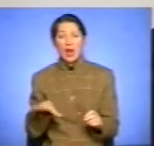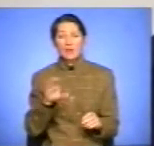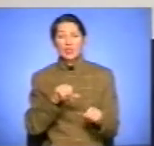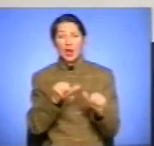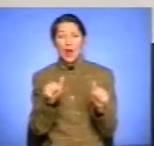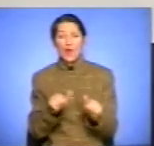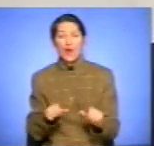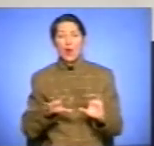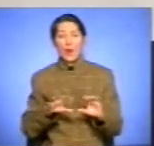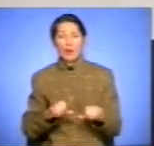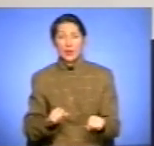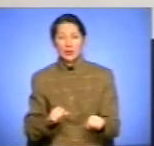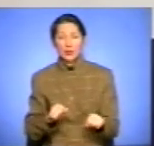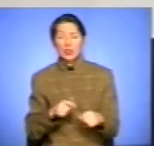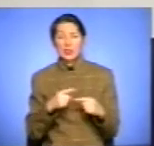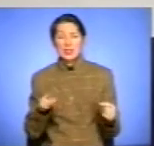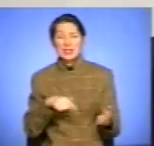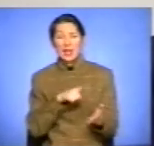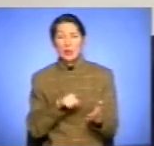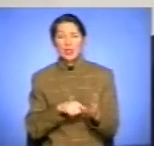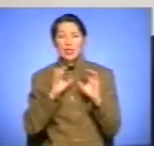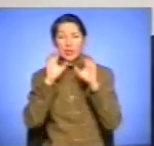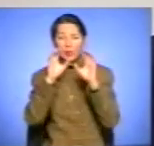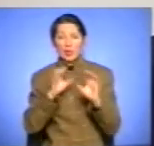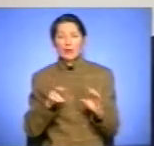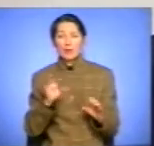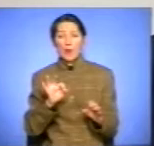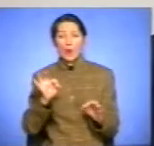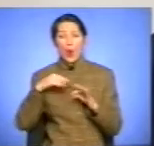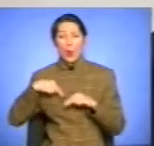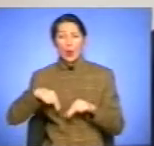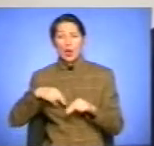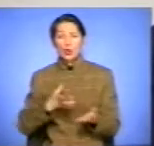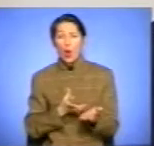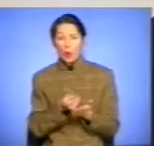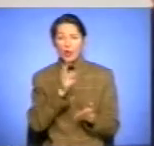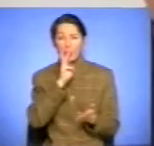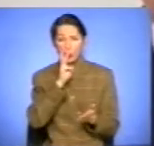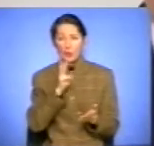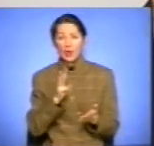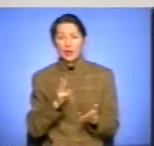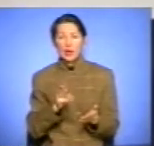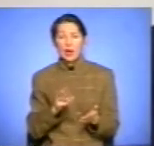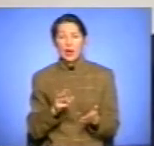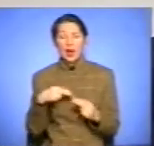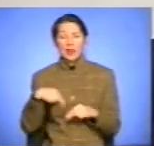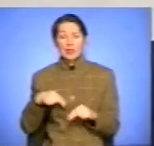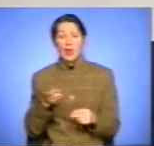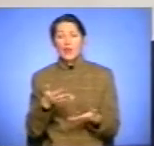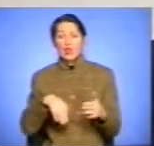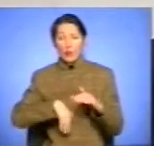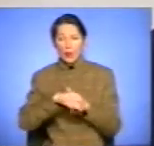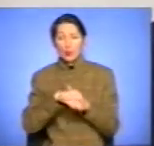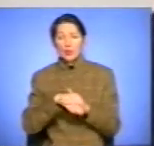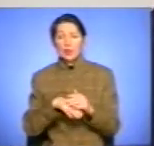форм власності і з різних питань законодавства про працю оплату праці відпустки та загальнообов'язкове